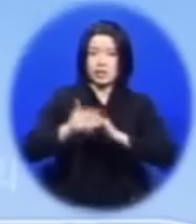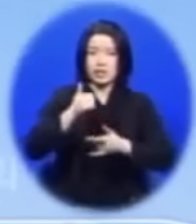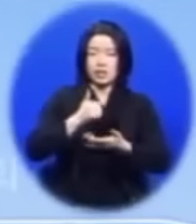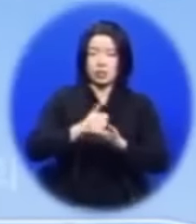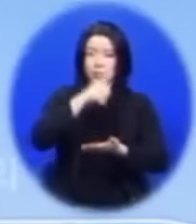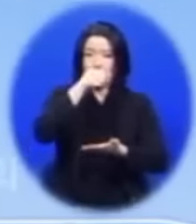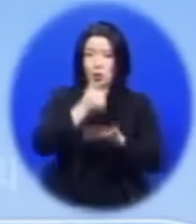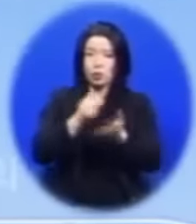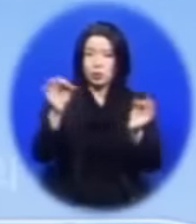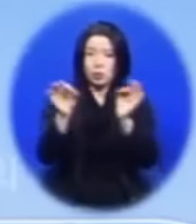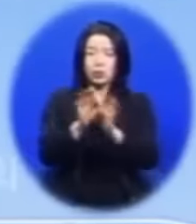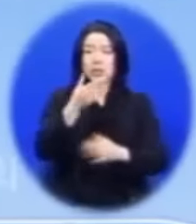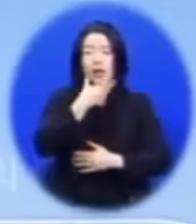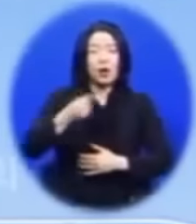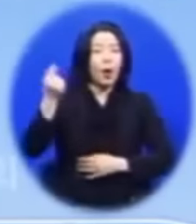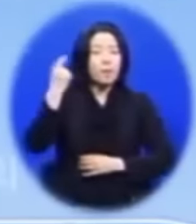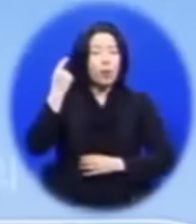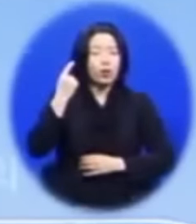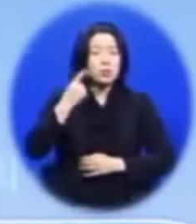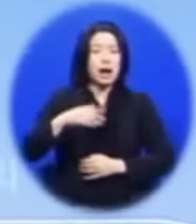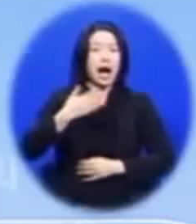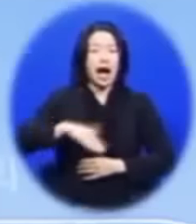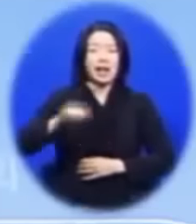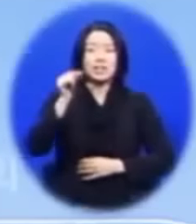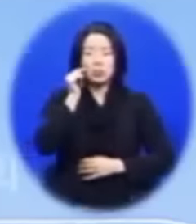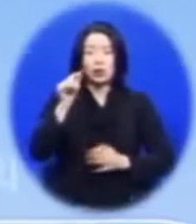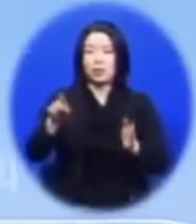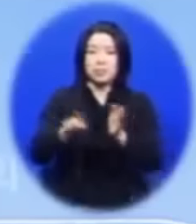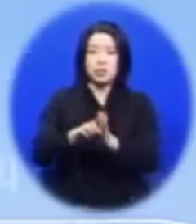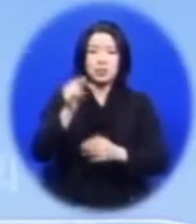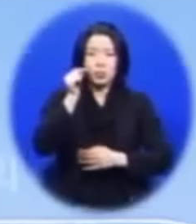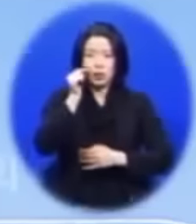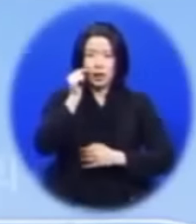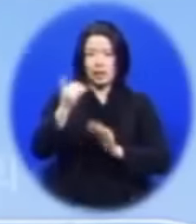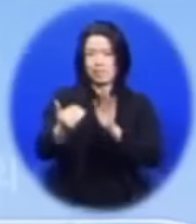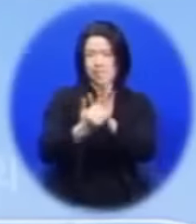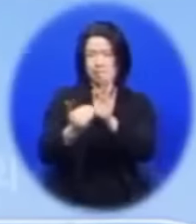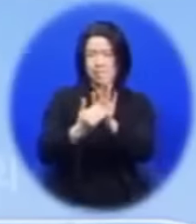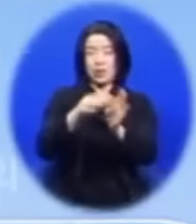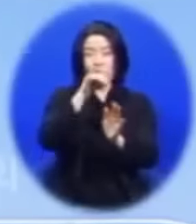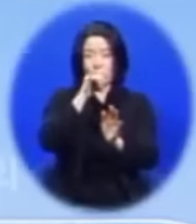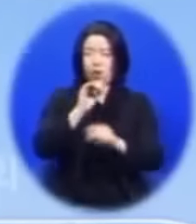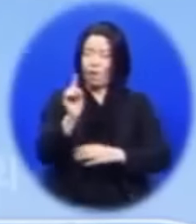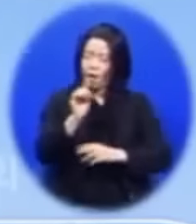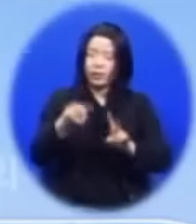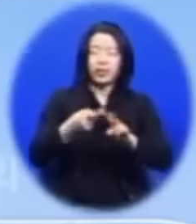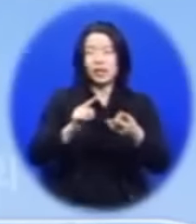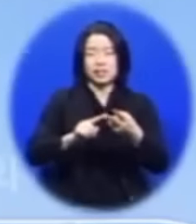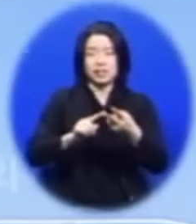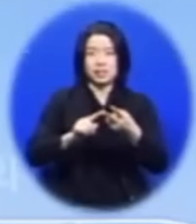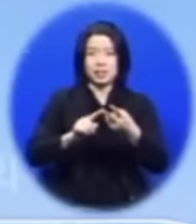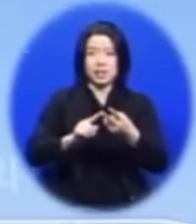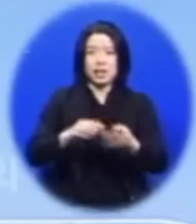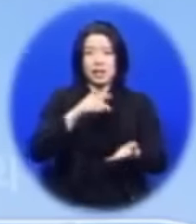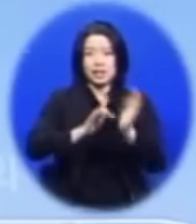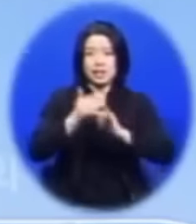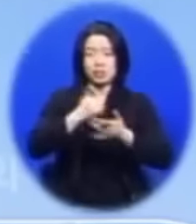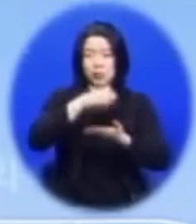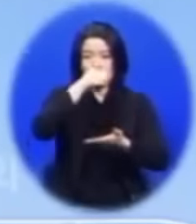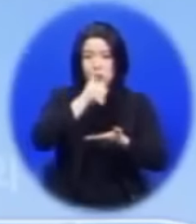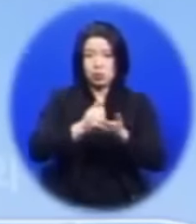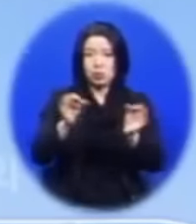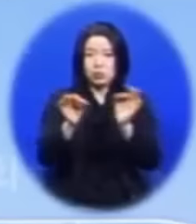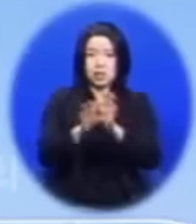속죄의 복음을 알지 못하고 믿지 못하도록 발악을 합니다 어떻든지 예수님의 속죄에 대하여